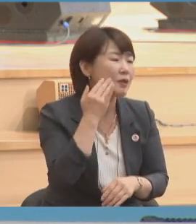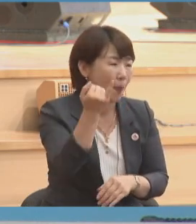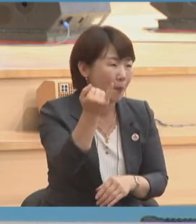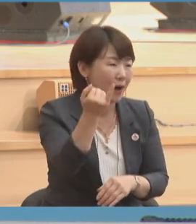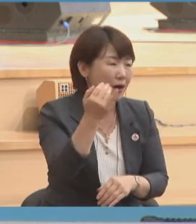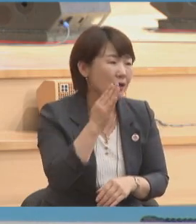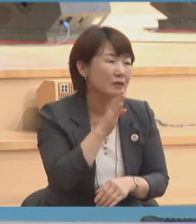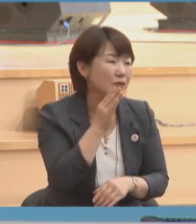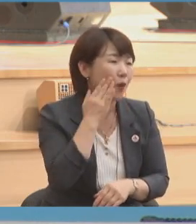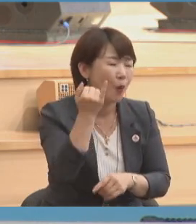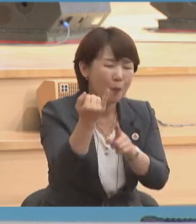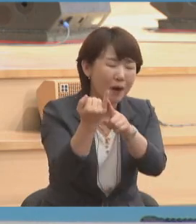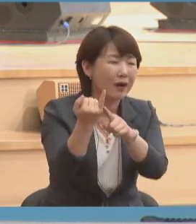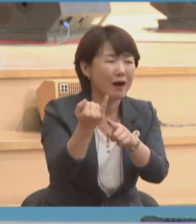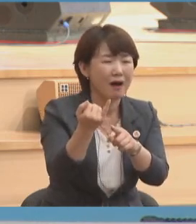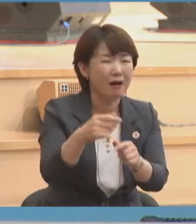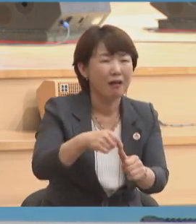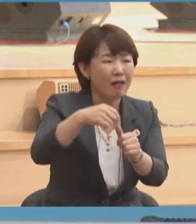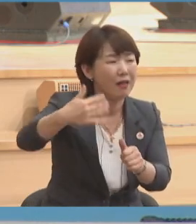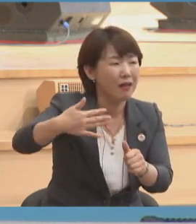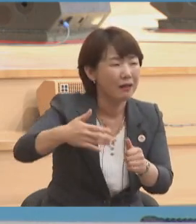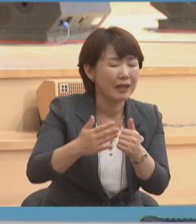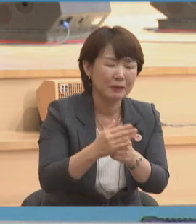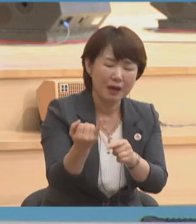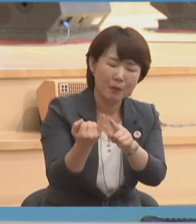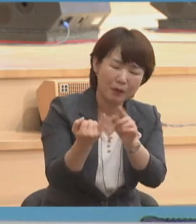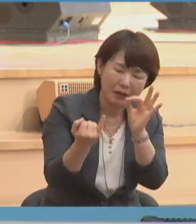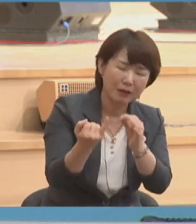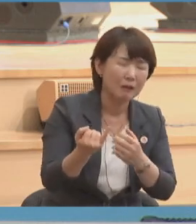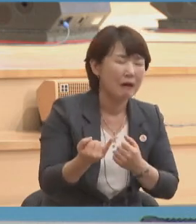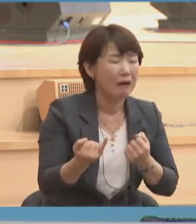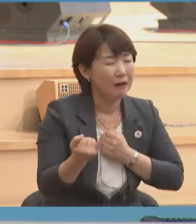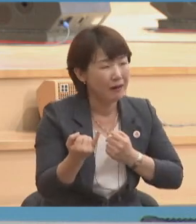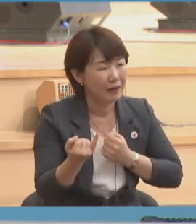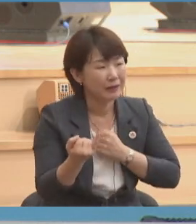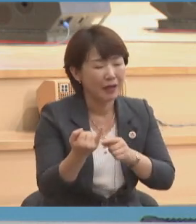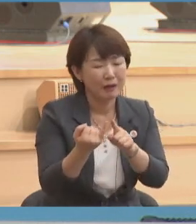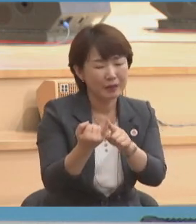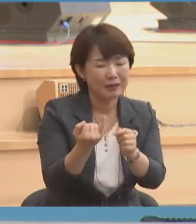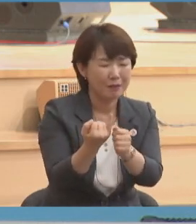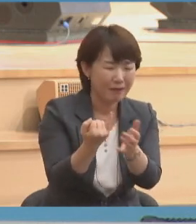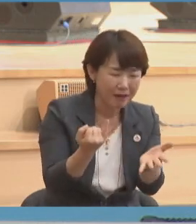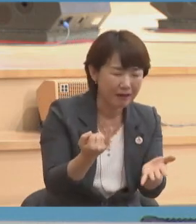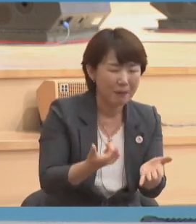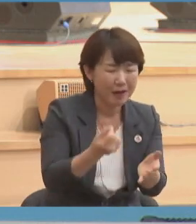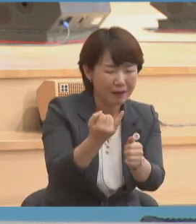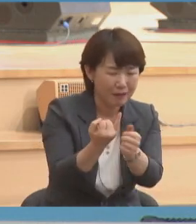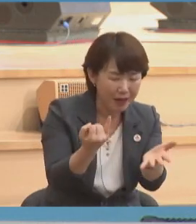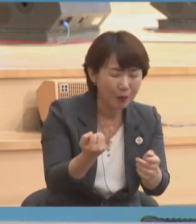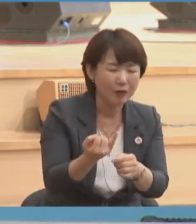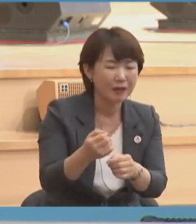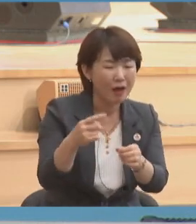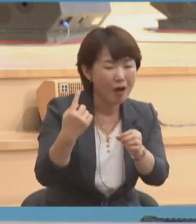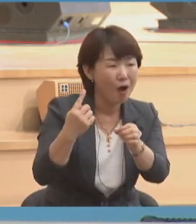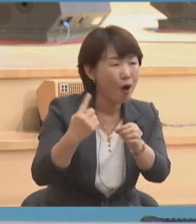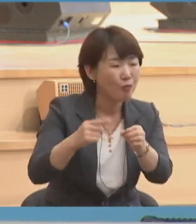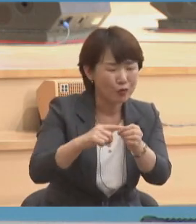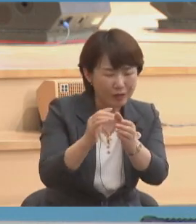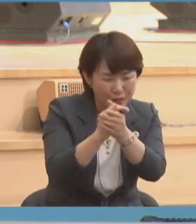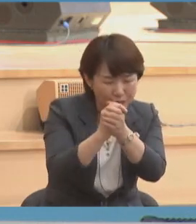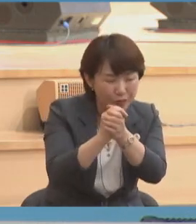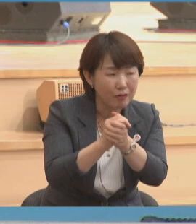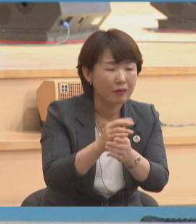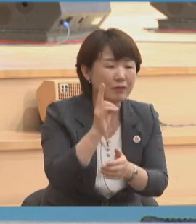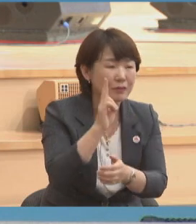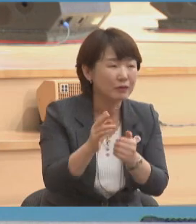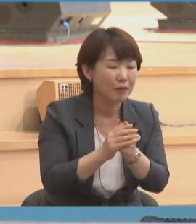마음에 와닿았대요. 정말 막 가슴 저미게 와닿았대요. 혼자 되신 분이고 그런데 참 불도가 심해가지고는